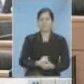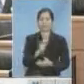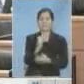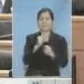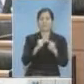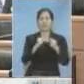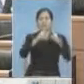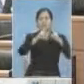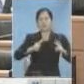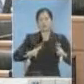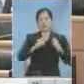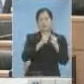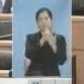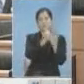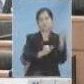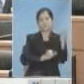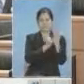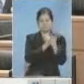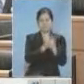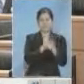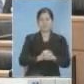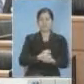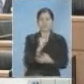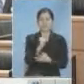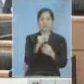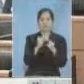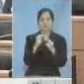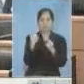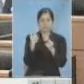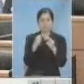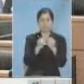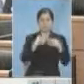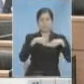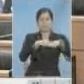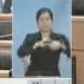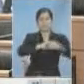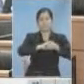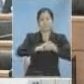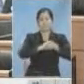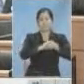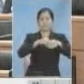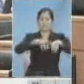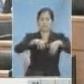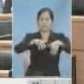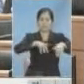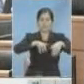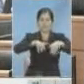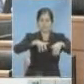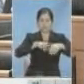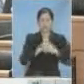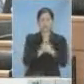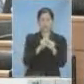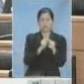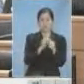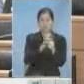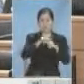การปกครองนั้นนะครับในฐานะที่มีความเชื่อมโยงกับพี่น้องประชาชนทั้งดูแลในอง